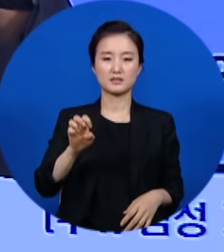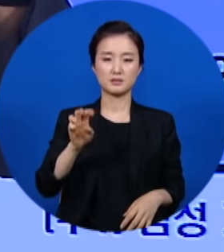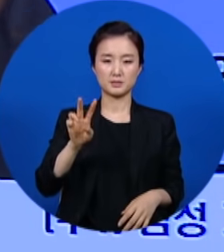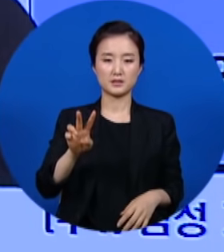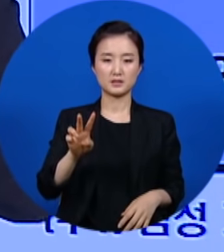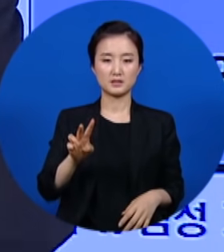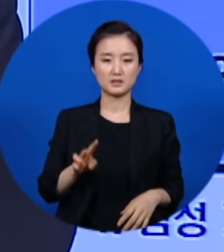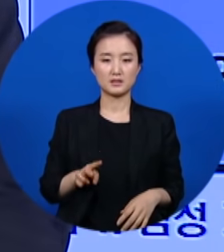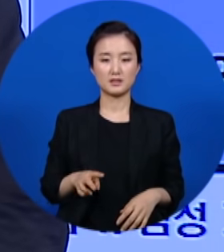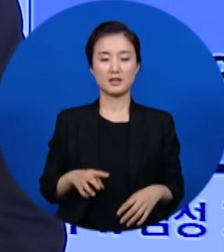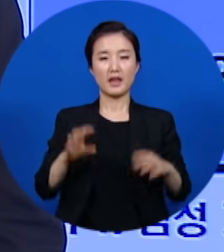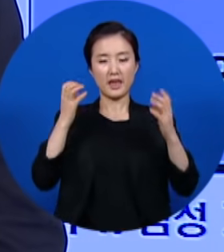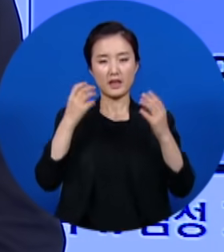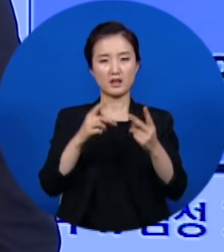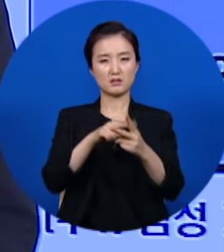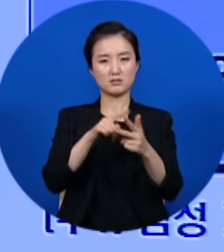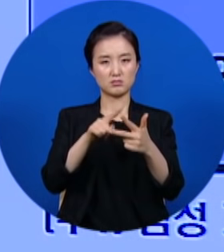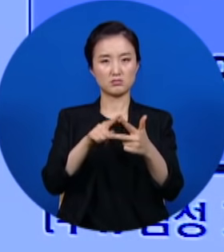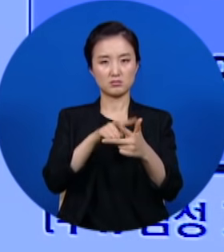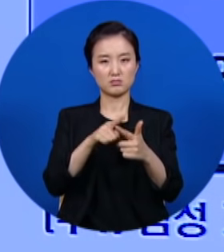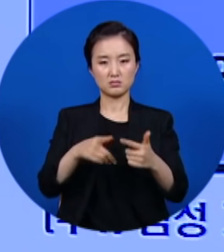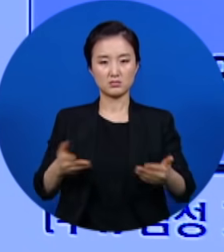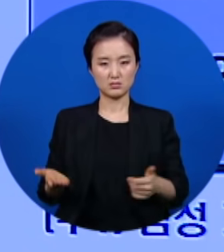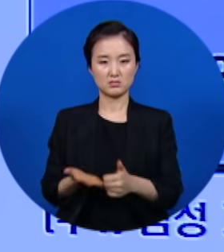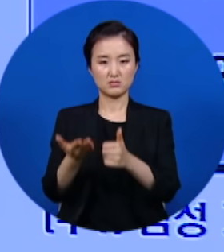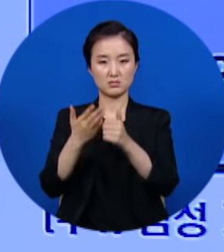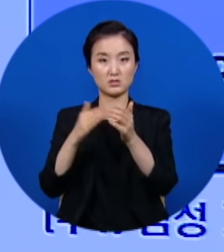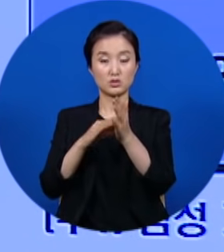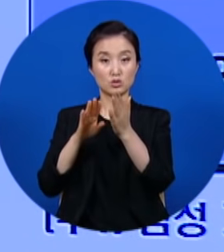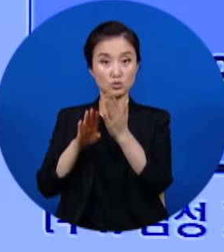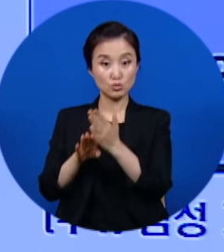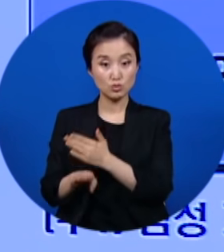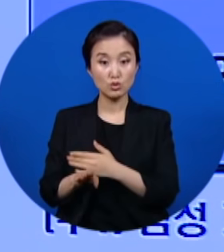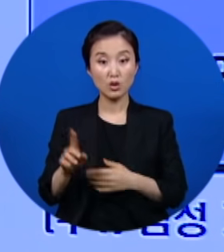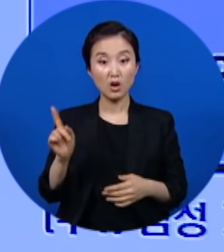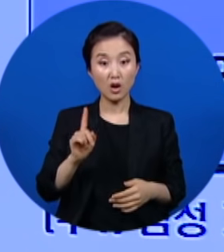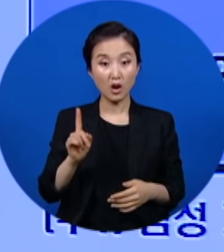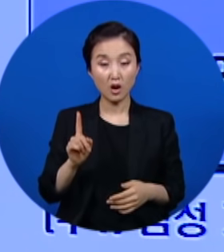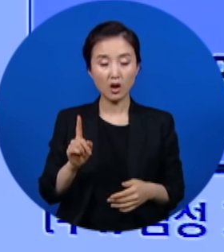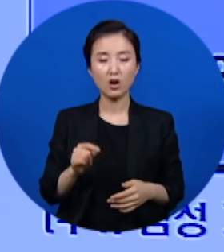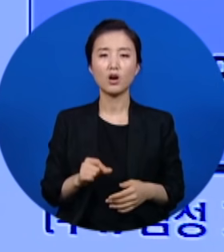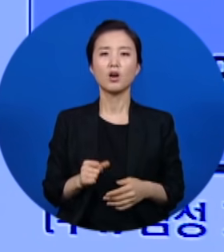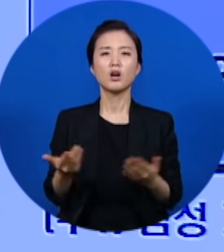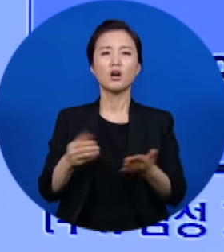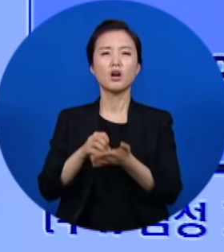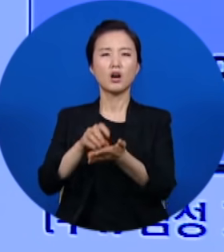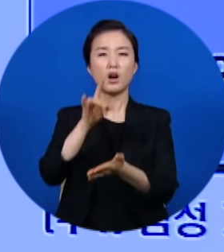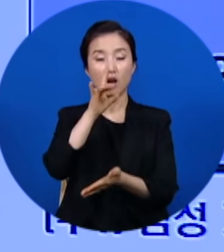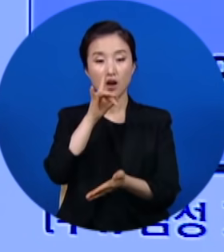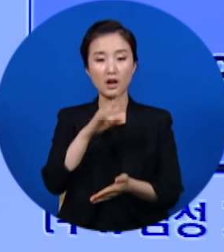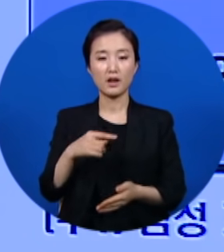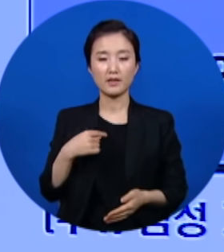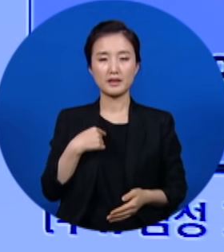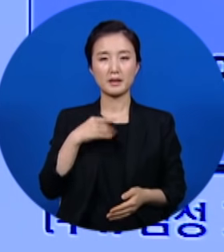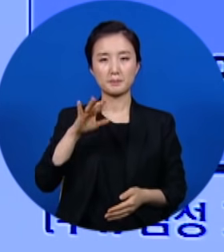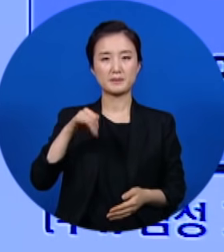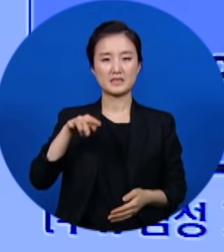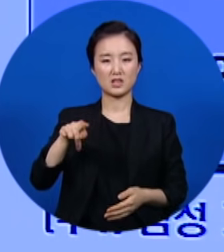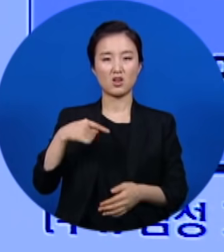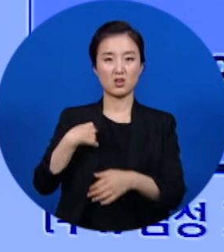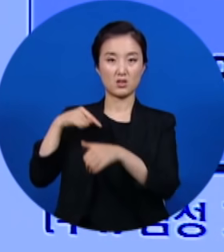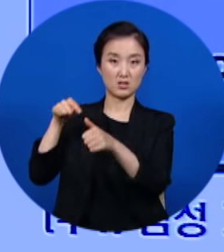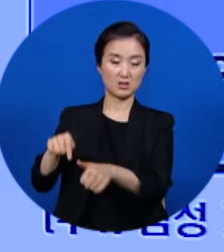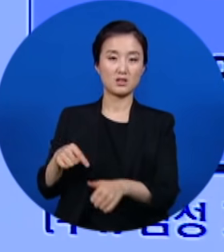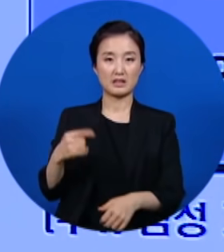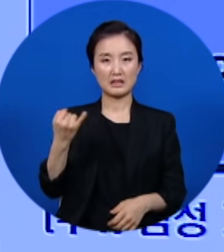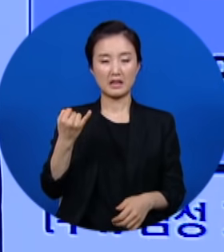울 키우고 나니까 취직이 안 되잖아요 제가 비서를 쓰고 있습니다 약간의 월급을 주고 있는데 아껴 써라 그러면 뭐라 그러죠 탄 소리 한다고